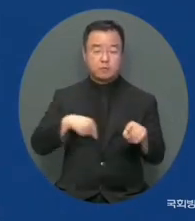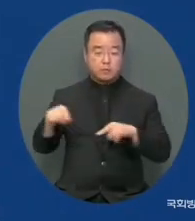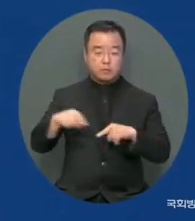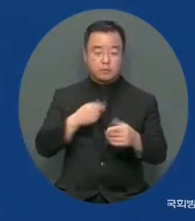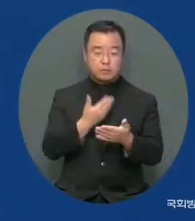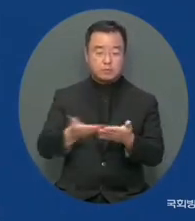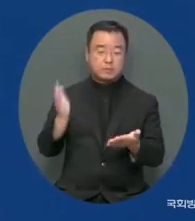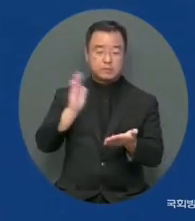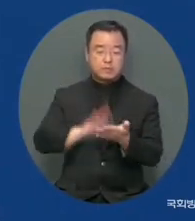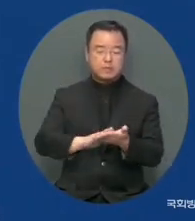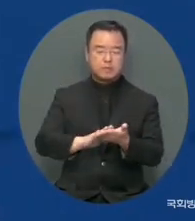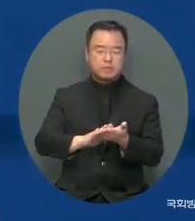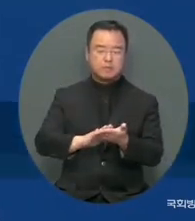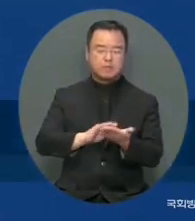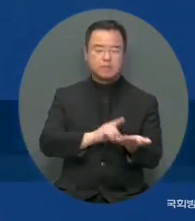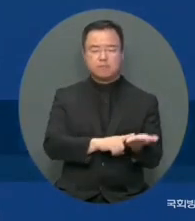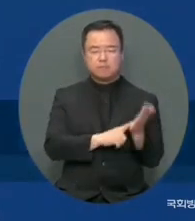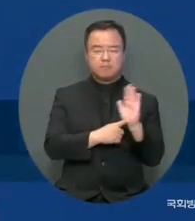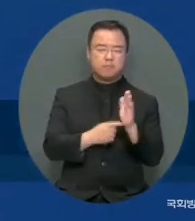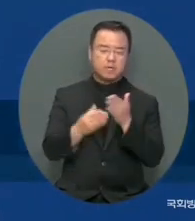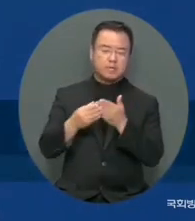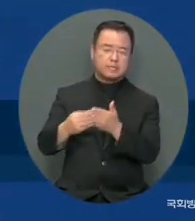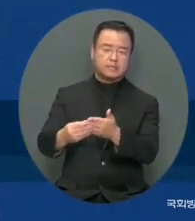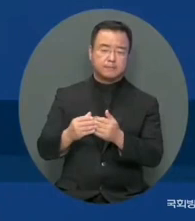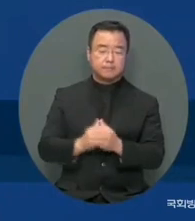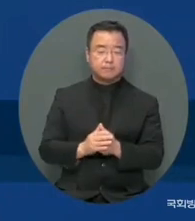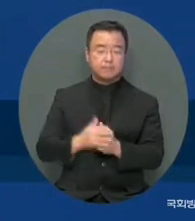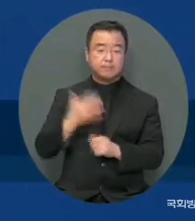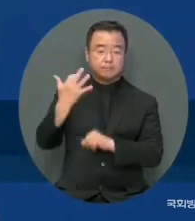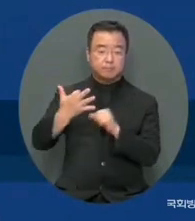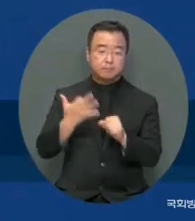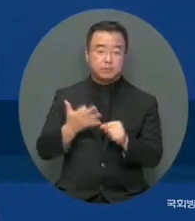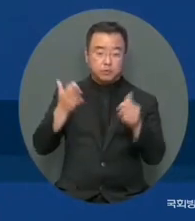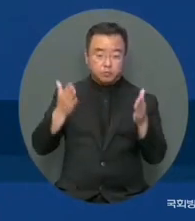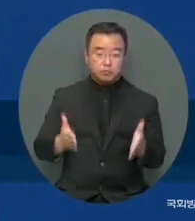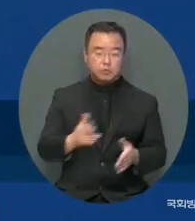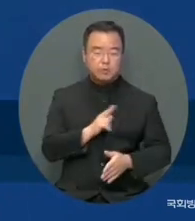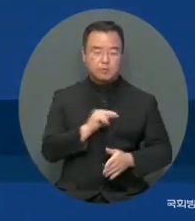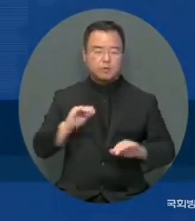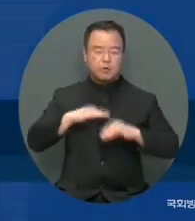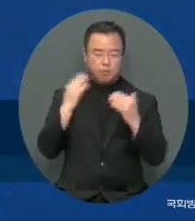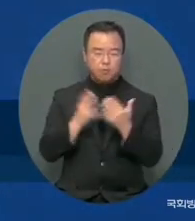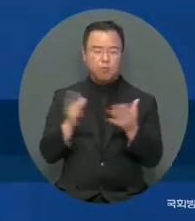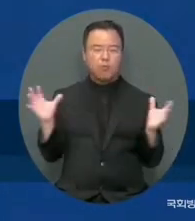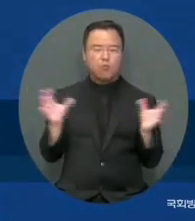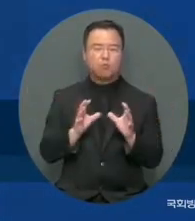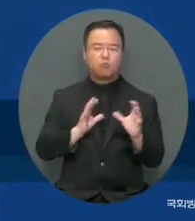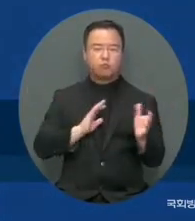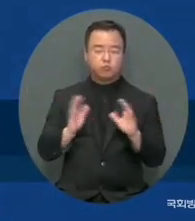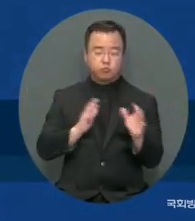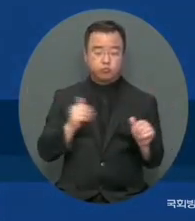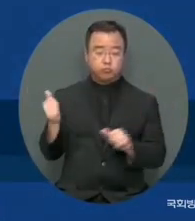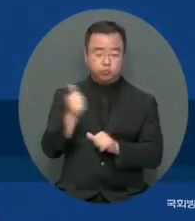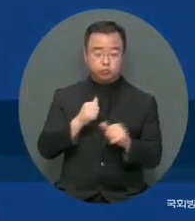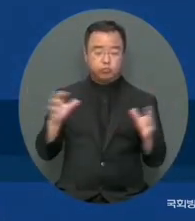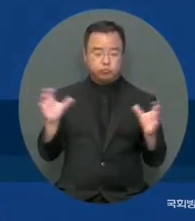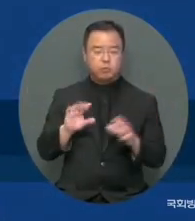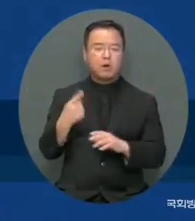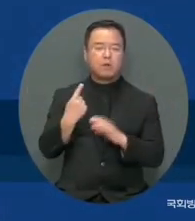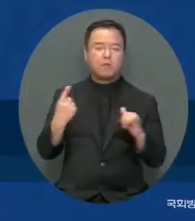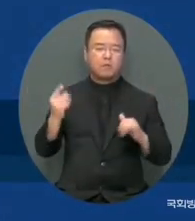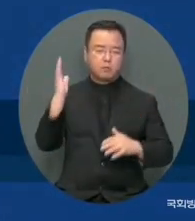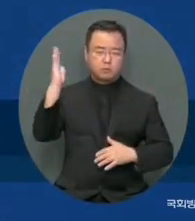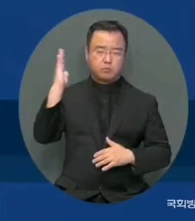높이 들었습니다. 19년 만에 전원위원회를 열어서 의원 100명이 열띤 토론도